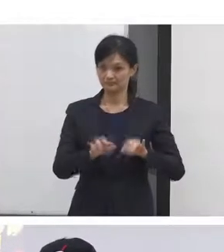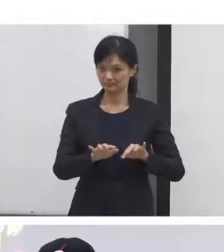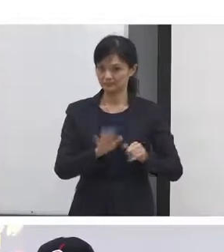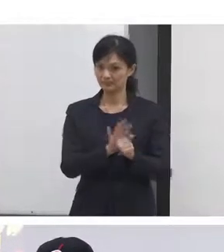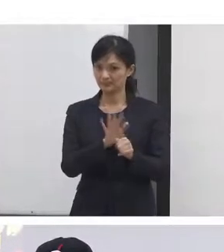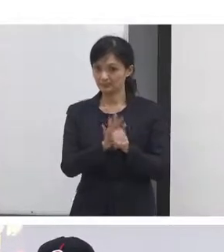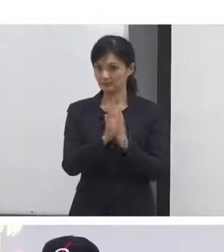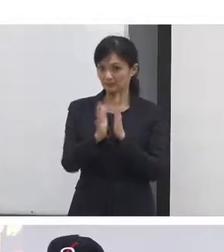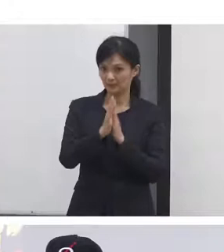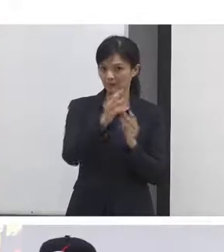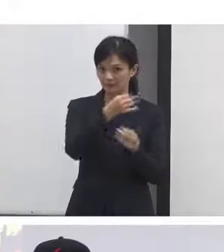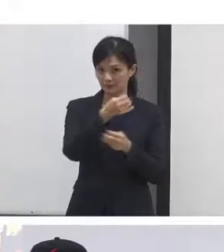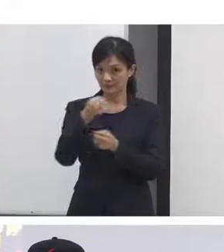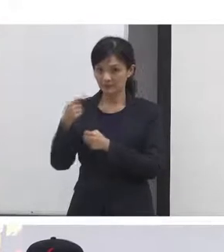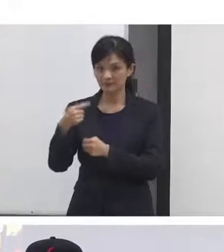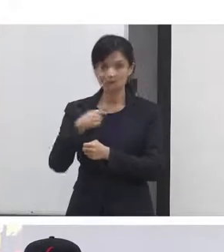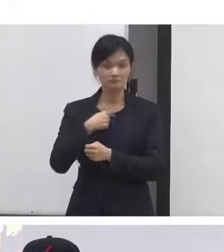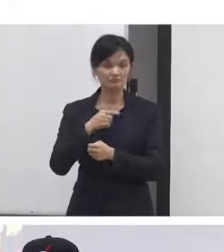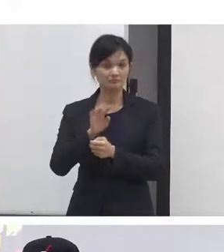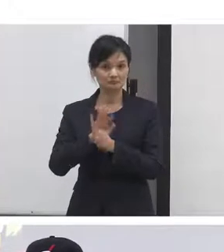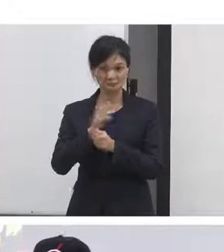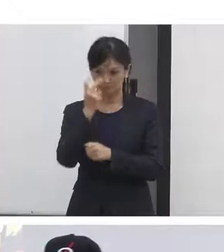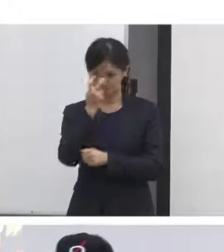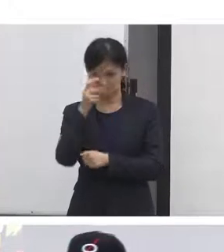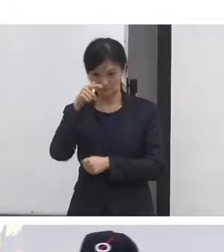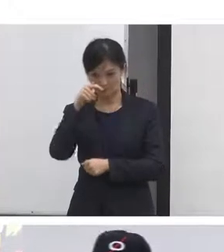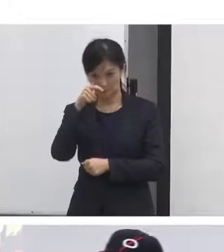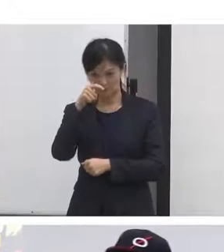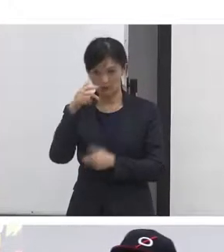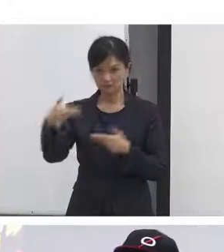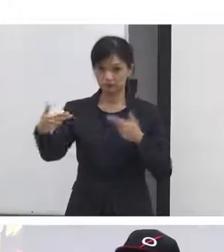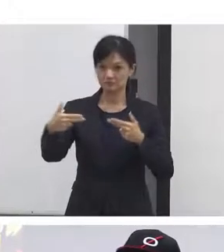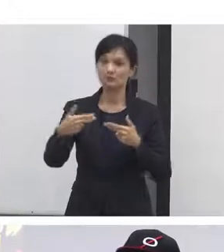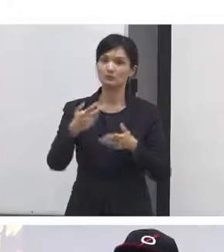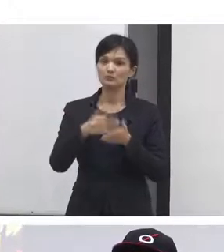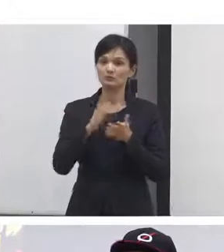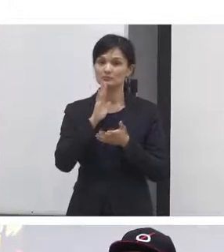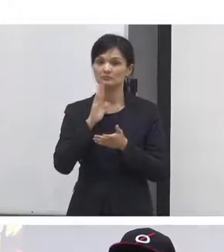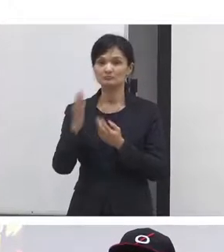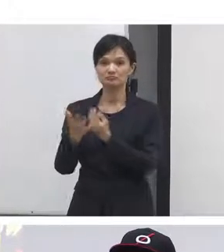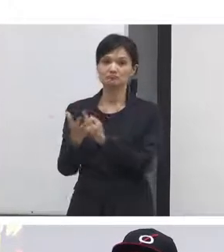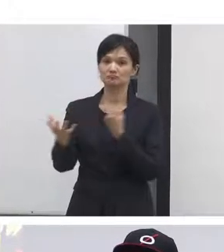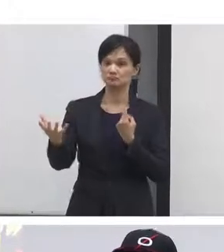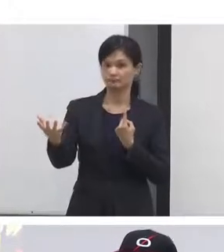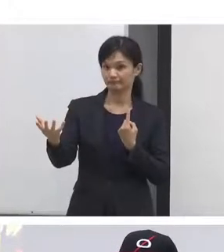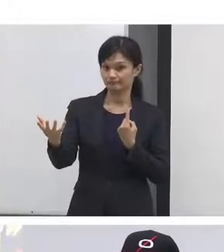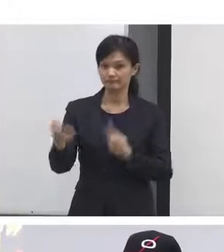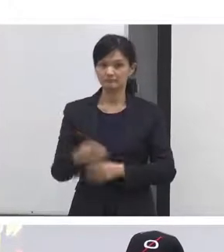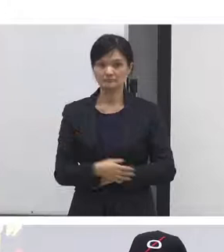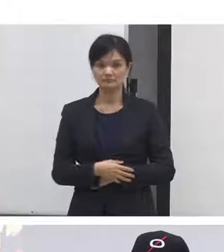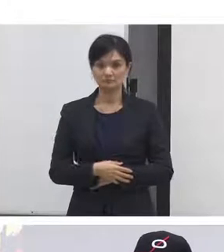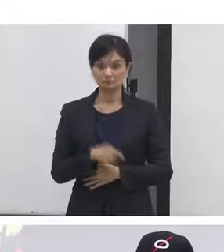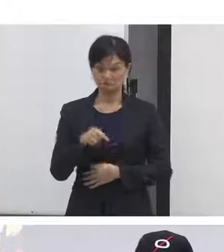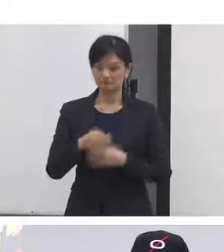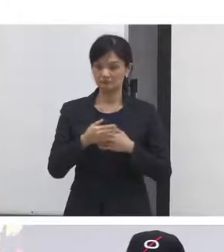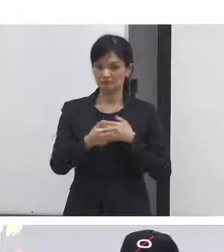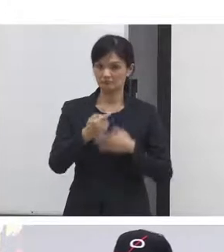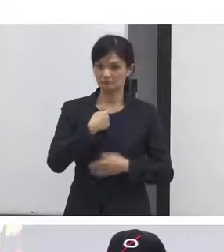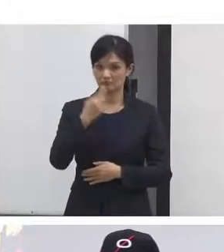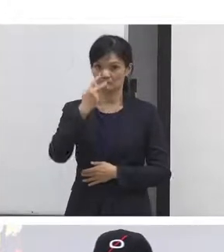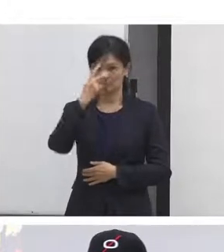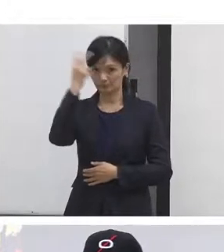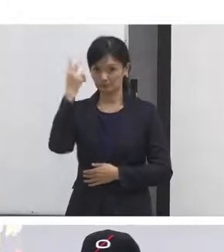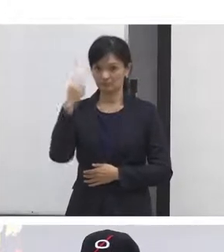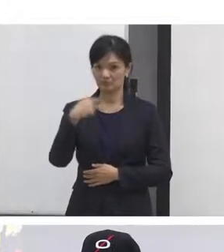帮忙盯着那个直播的画面，做一些比较外部的工作。但是在这整个过程中，我才发现说，哦，这其实